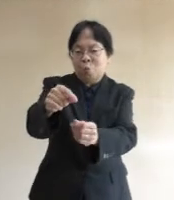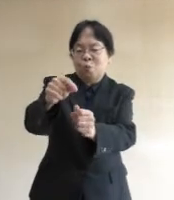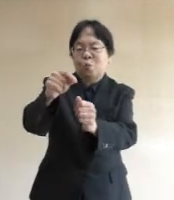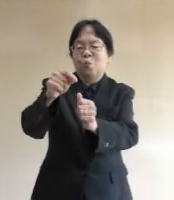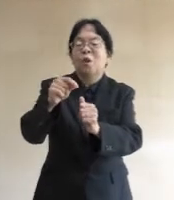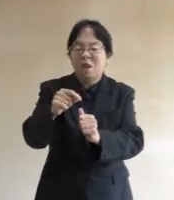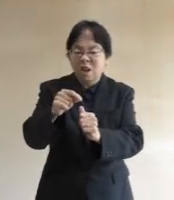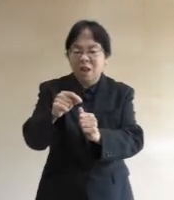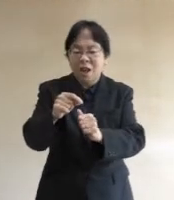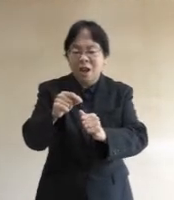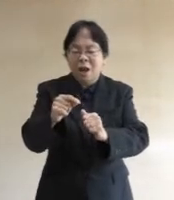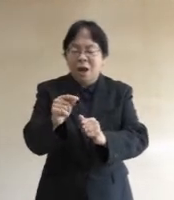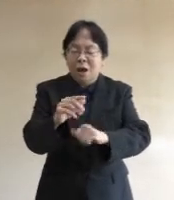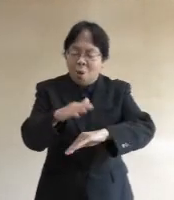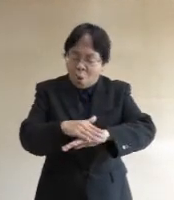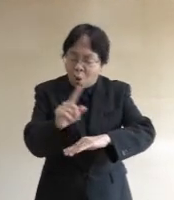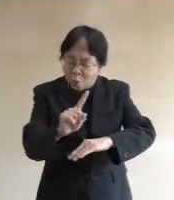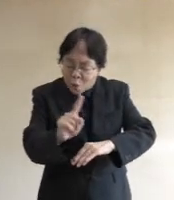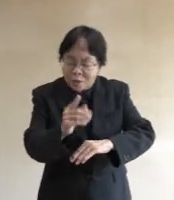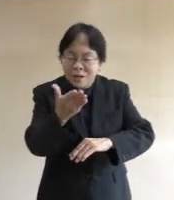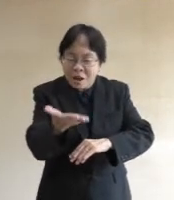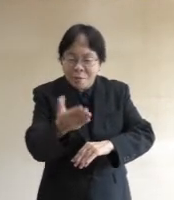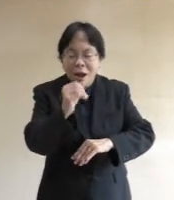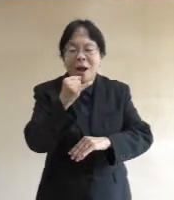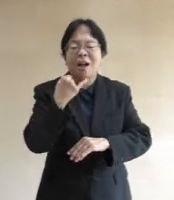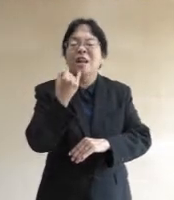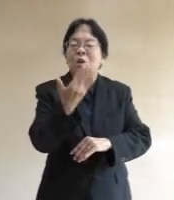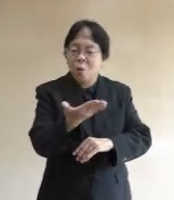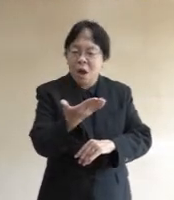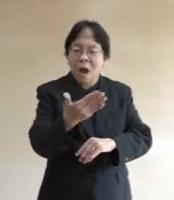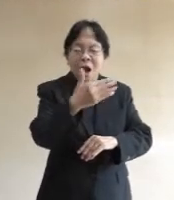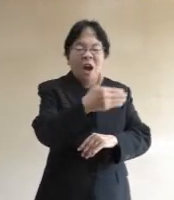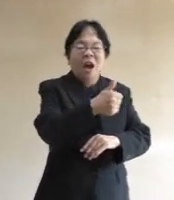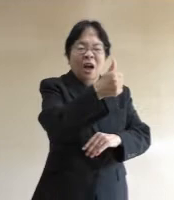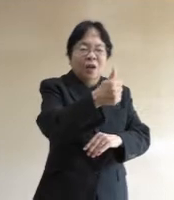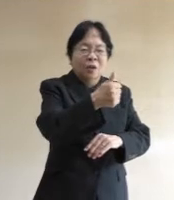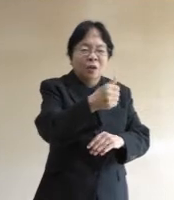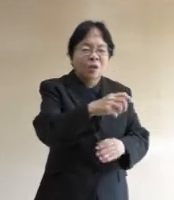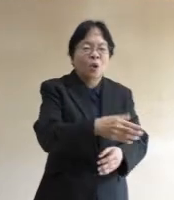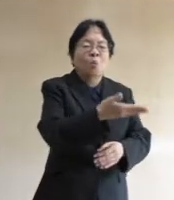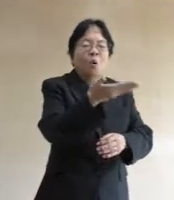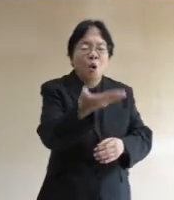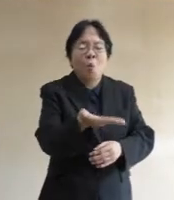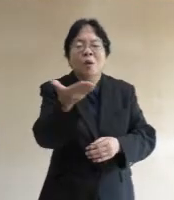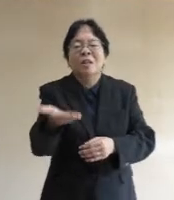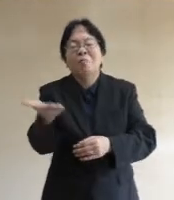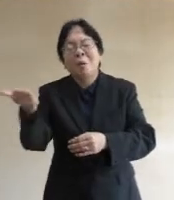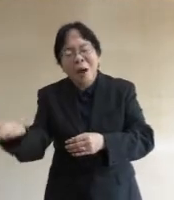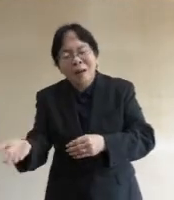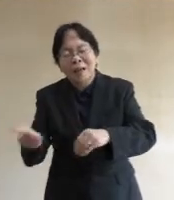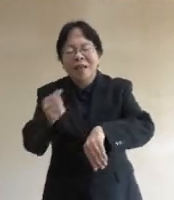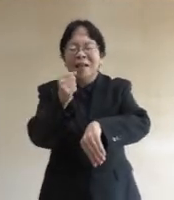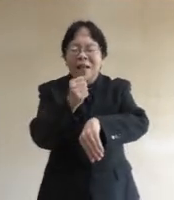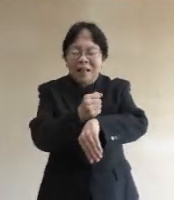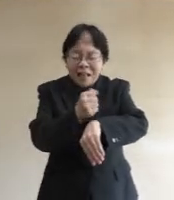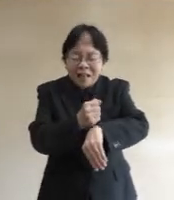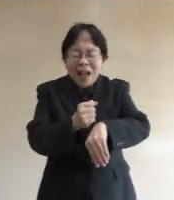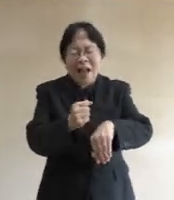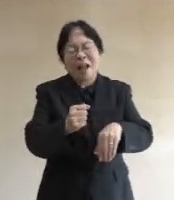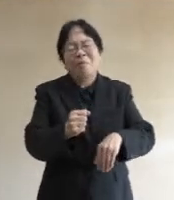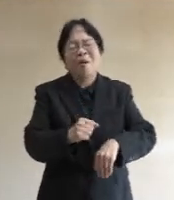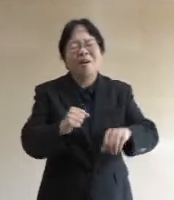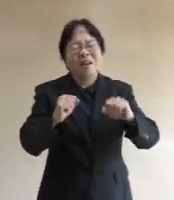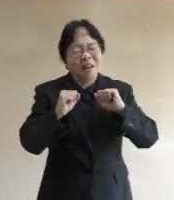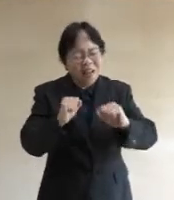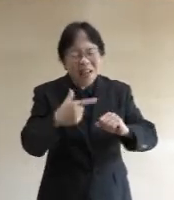をどうやってやればできるか、そうすればずっと区長さんなんか持ち回りやるときにもう大変だからやりたくないっていう人た